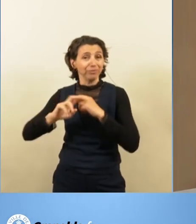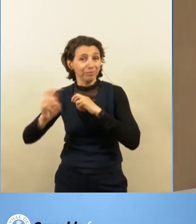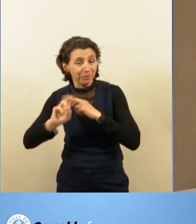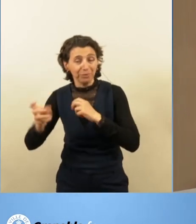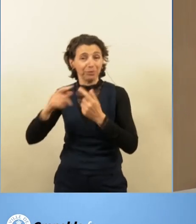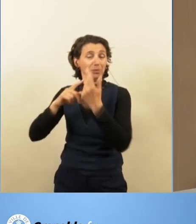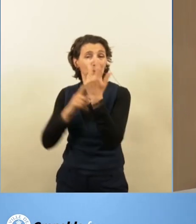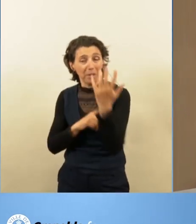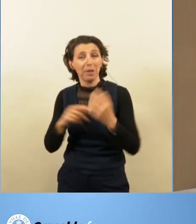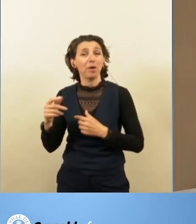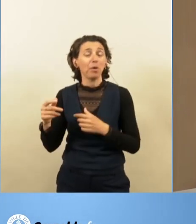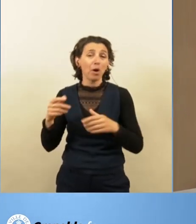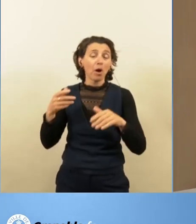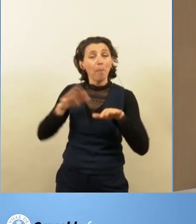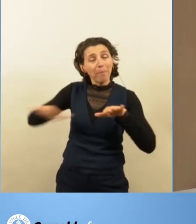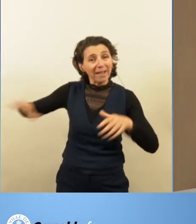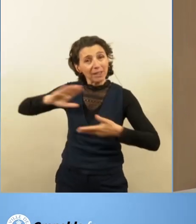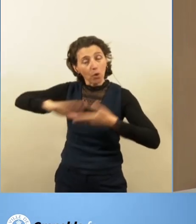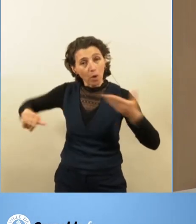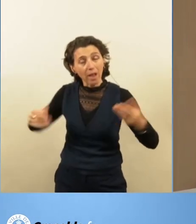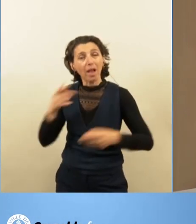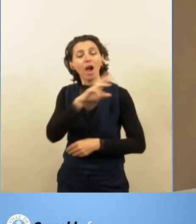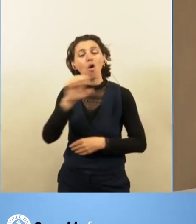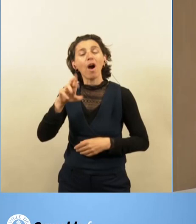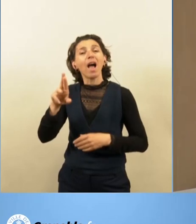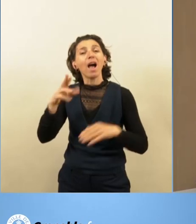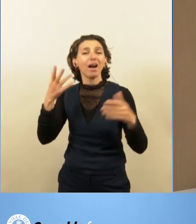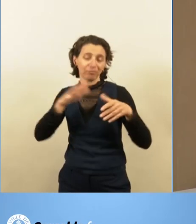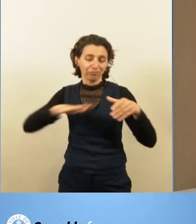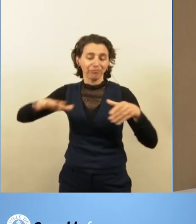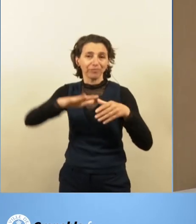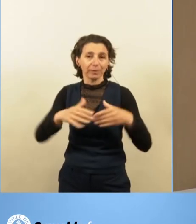et le RER métropolitain je vous remercie monsieur le Maire